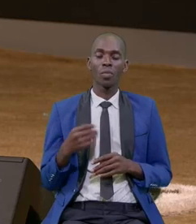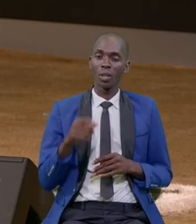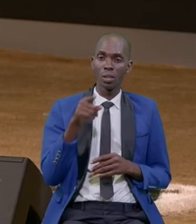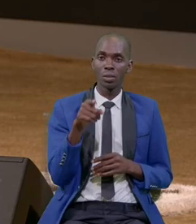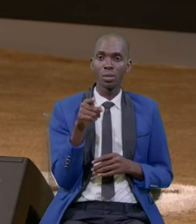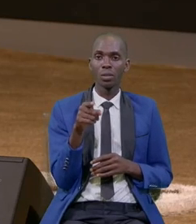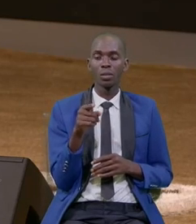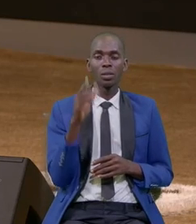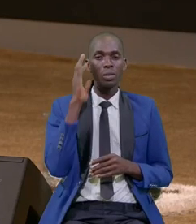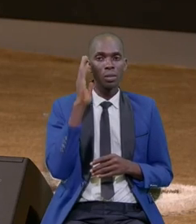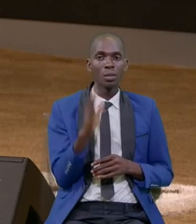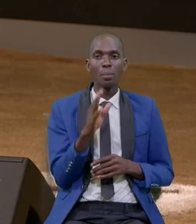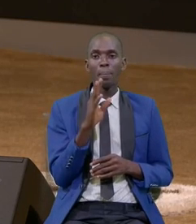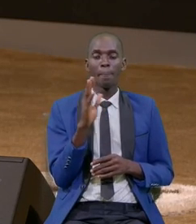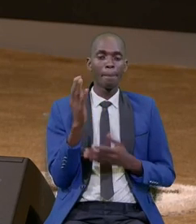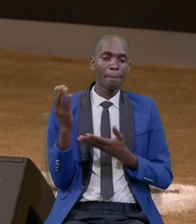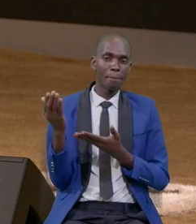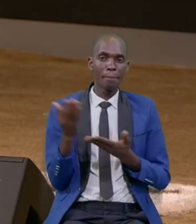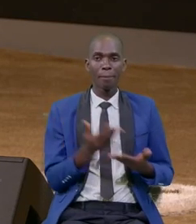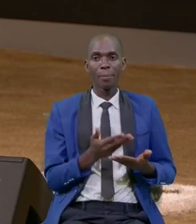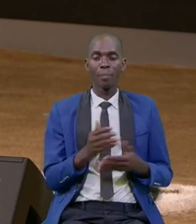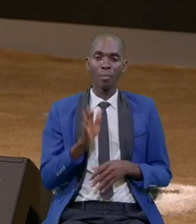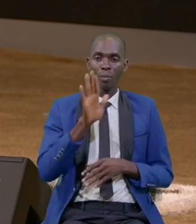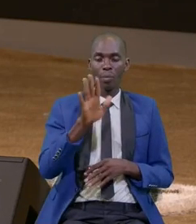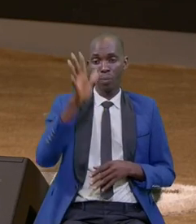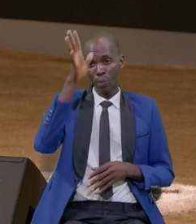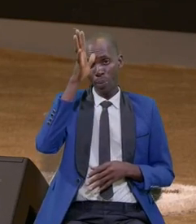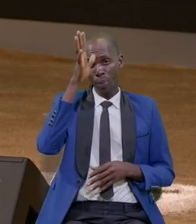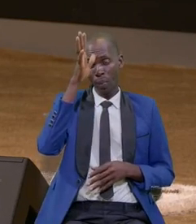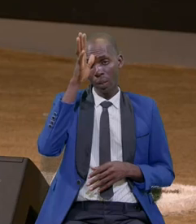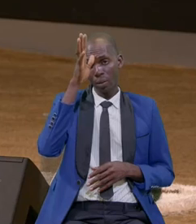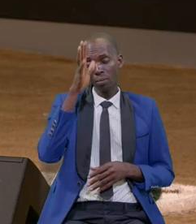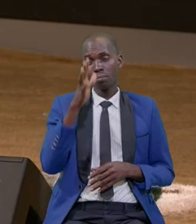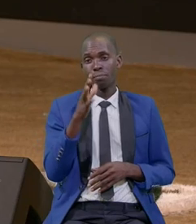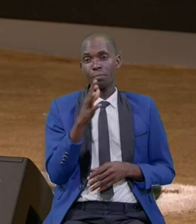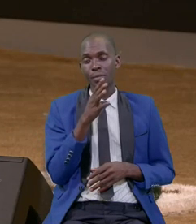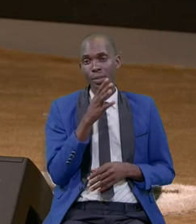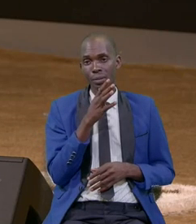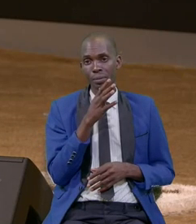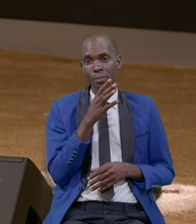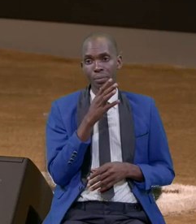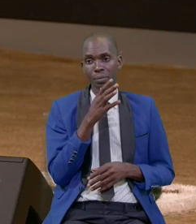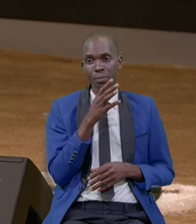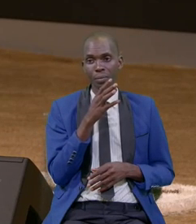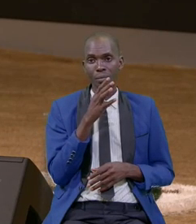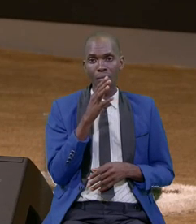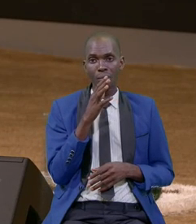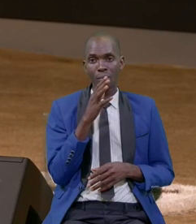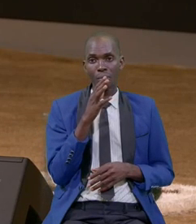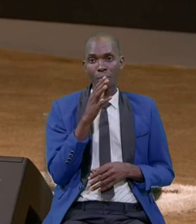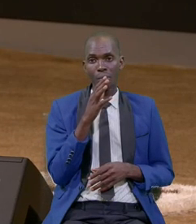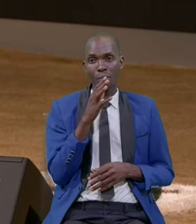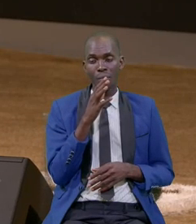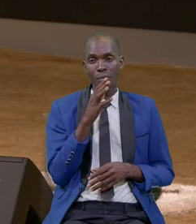recueille auprès de toi dans la maison ton père, ta